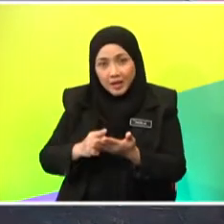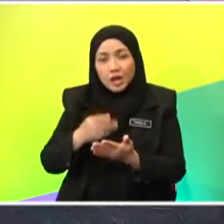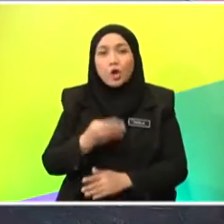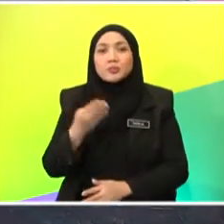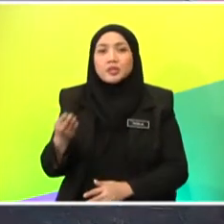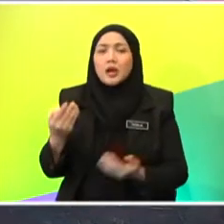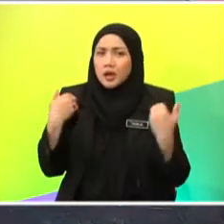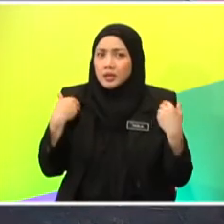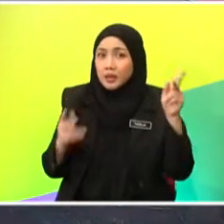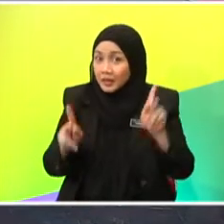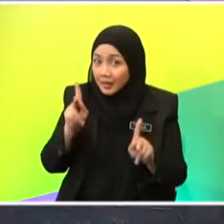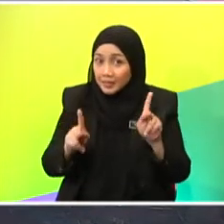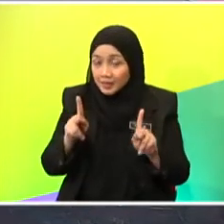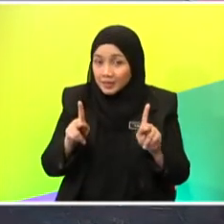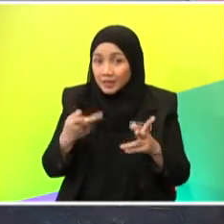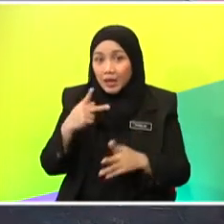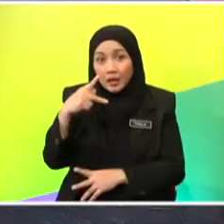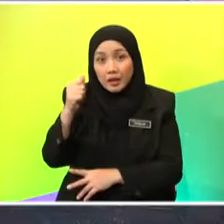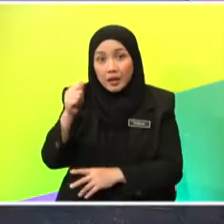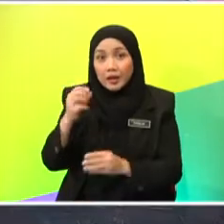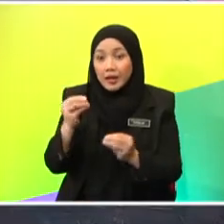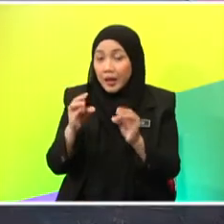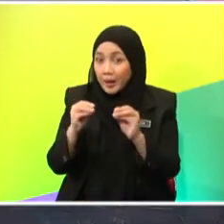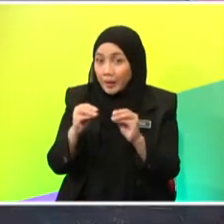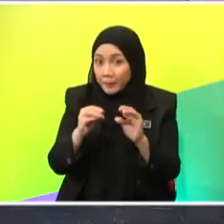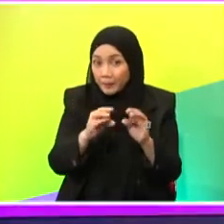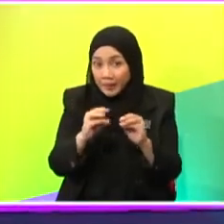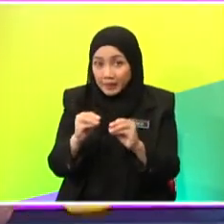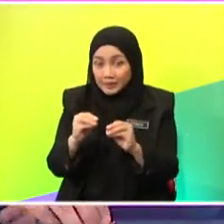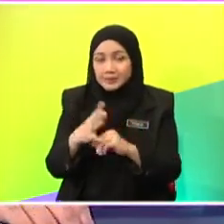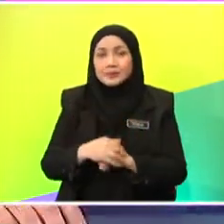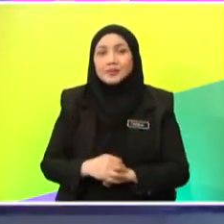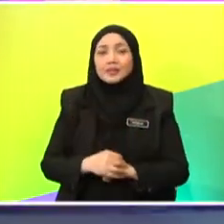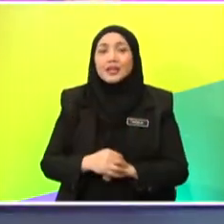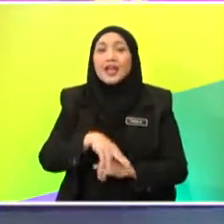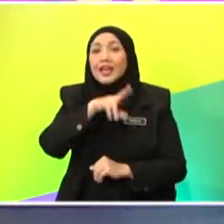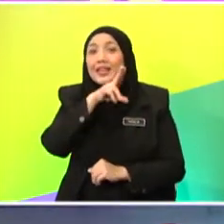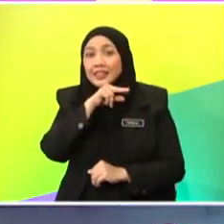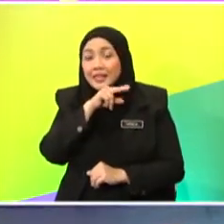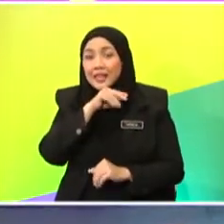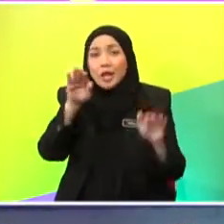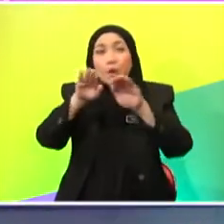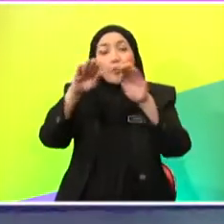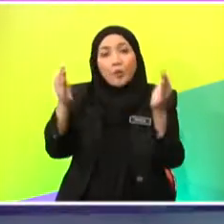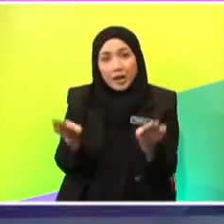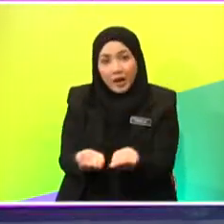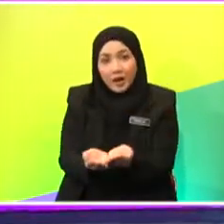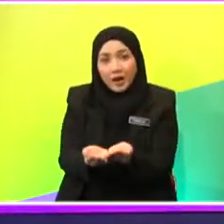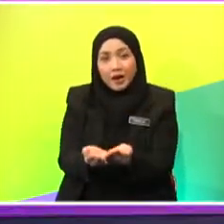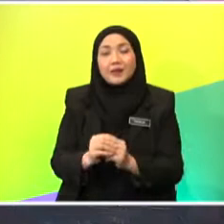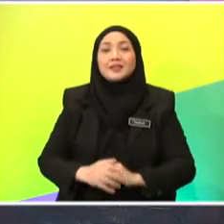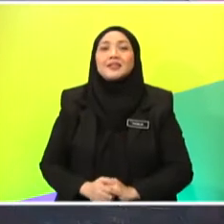ad kapas ada Itik ada aku tadi Teguh bola Oke